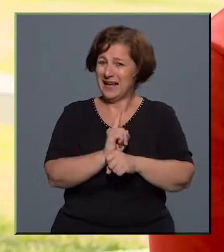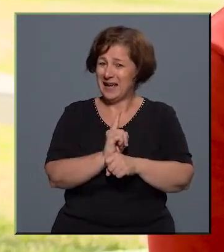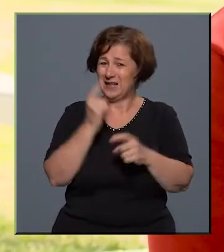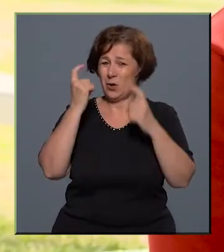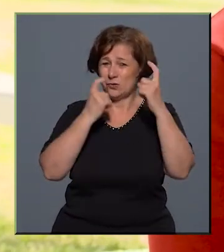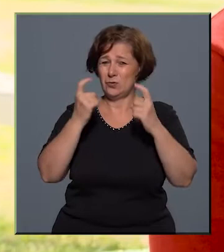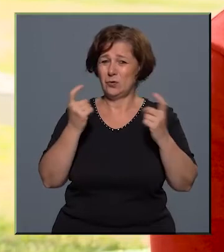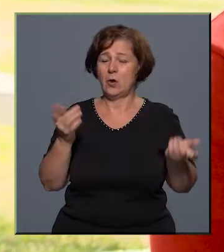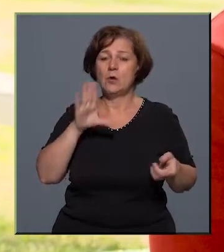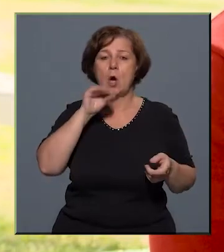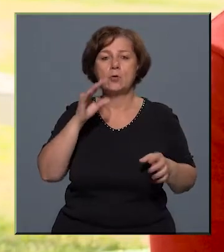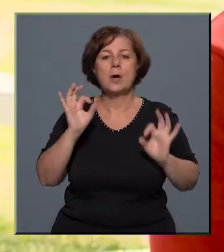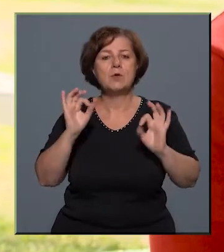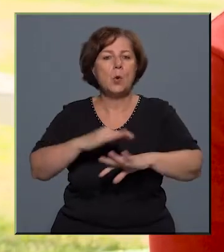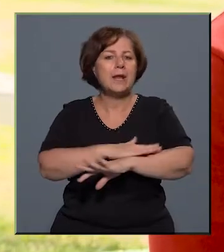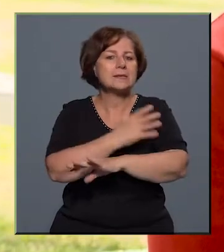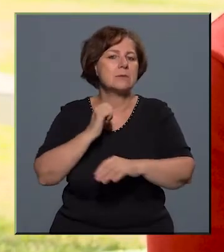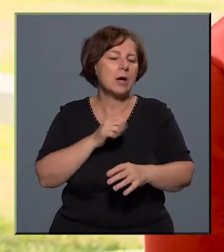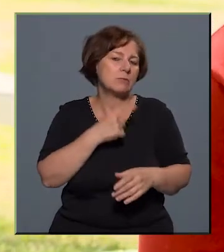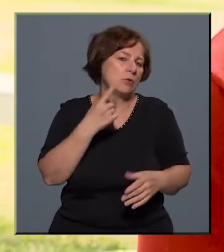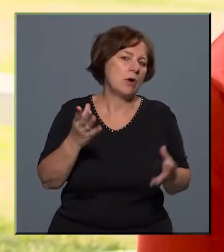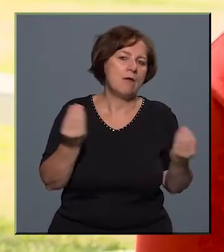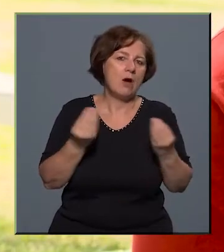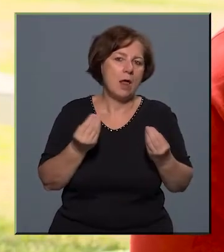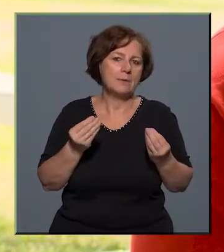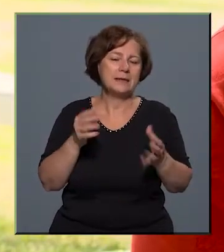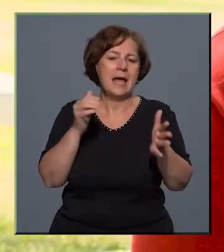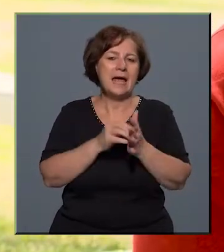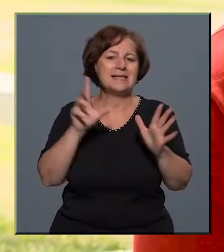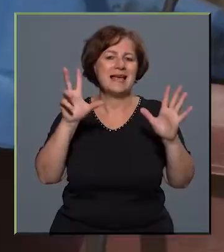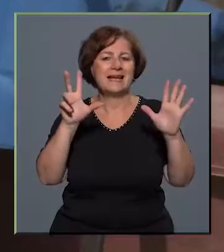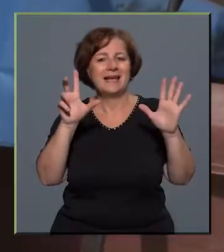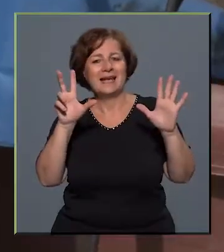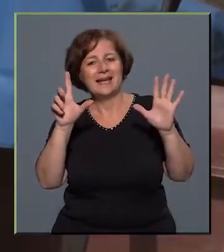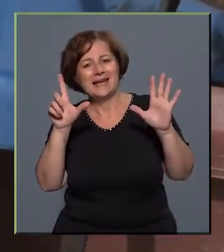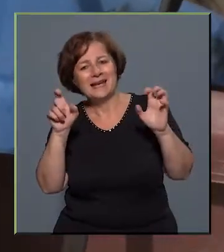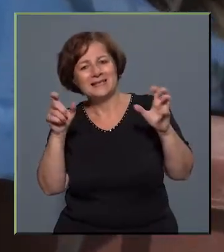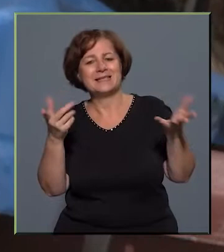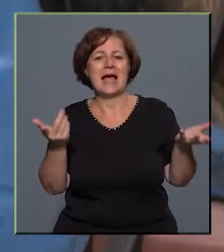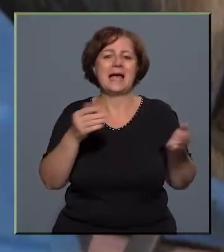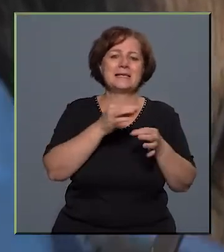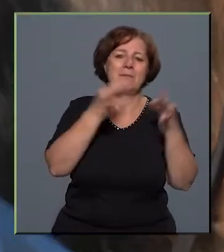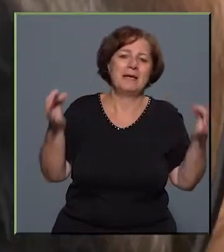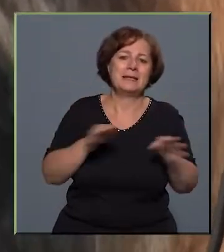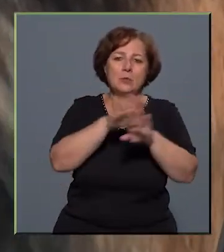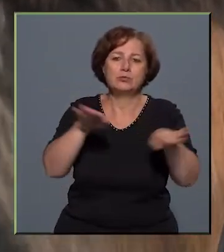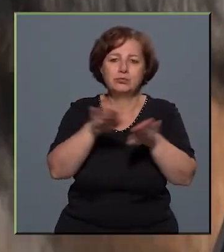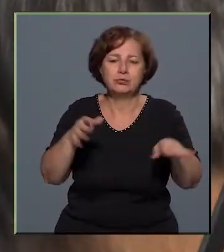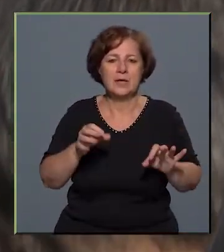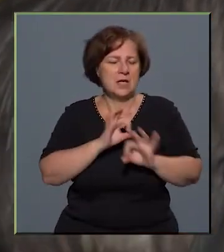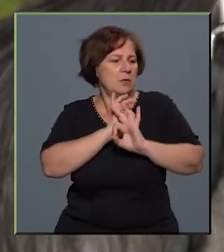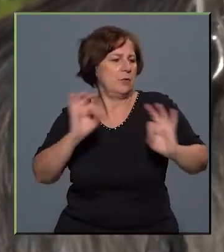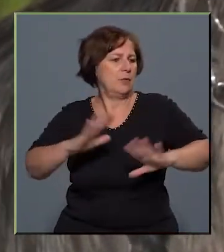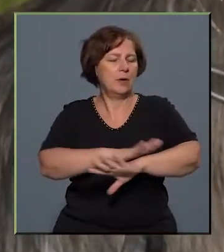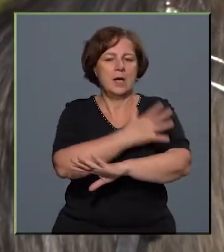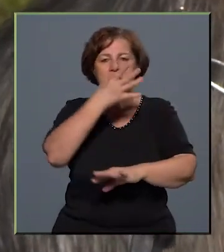hogy én azt gondolom, hogy a kutyám jól érzi magát, és most csak mondok valamit, leúszott 1700 métert a vízben, így úgy amúgy, annyira én jól